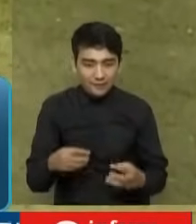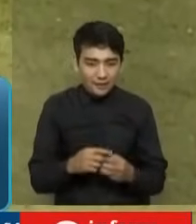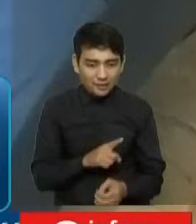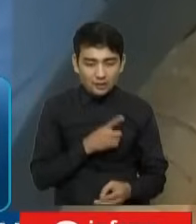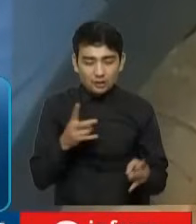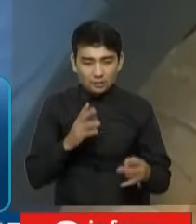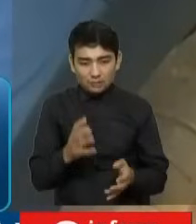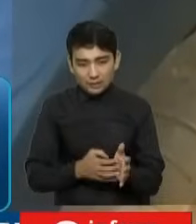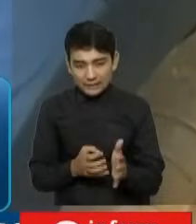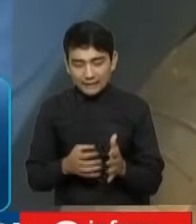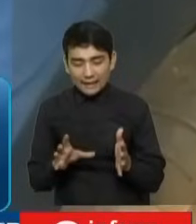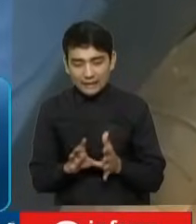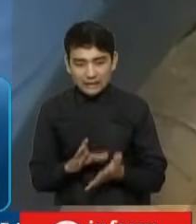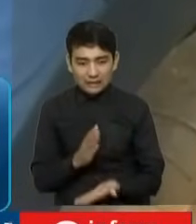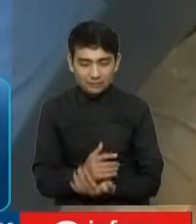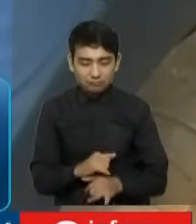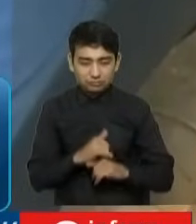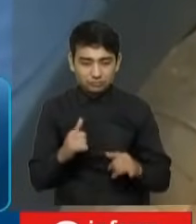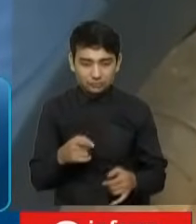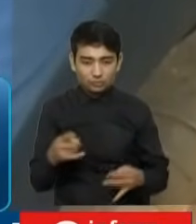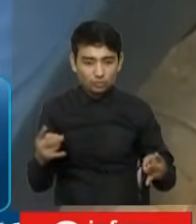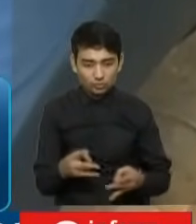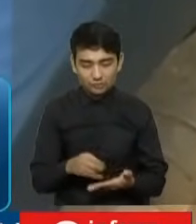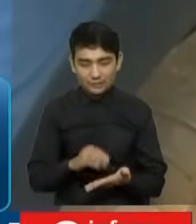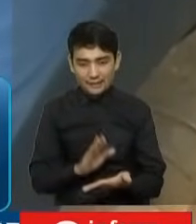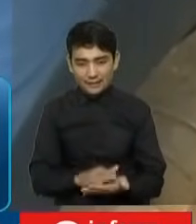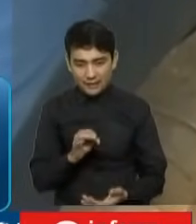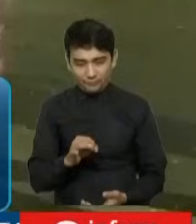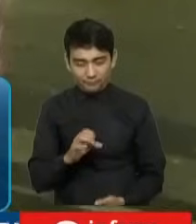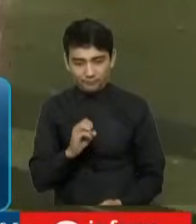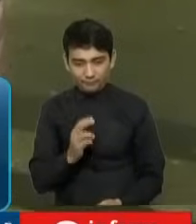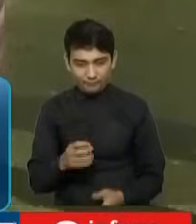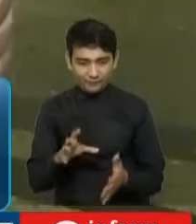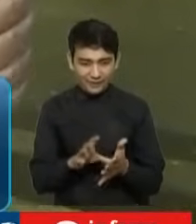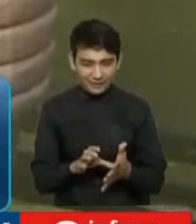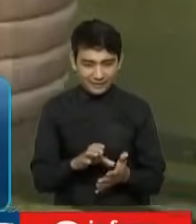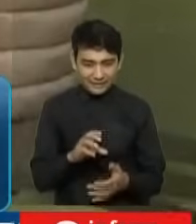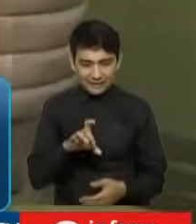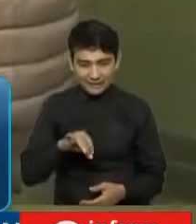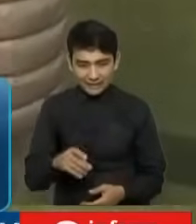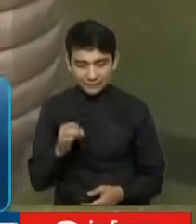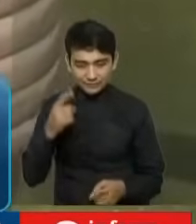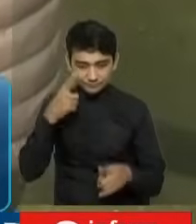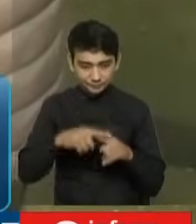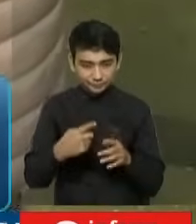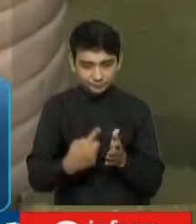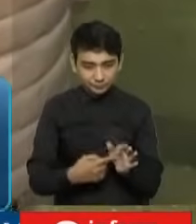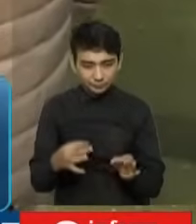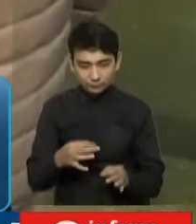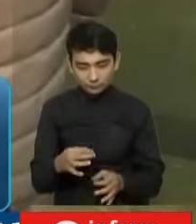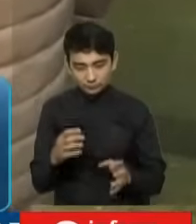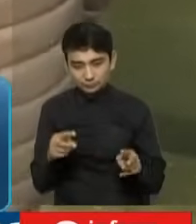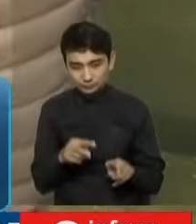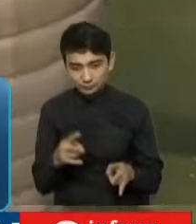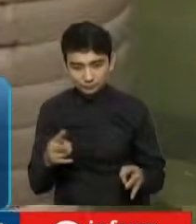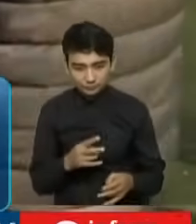дефицит электроэнергии продолжает расти. Для подключения зарядных станций к электросетям требуется соблюдение технических требований, чтобы